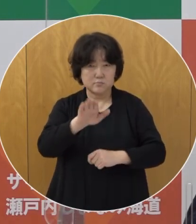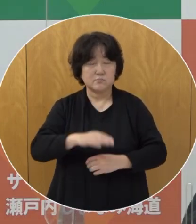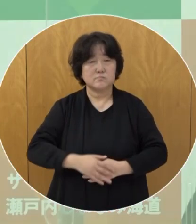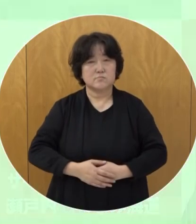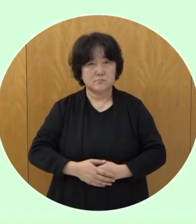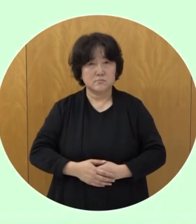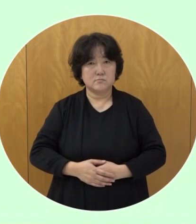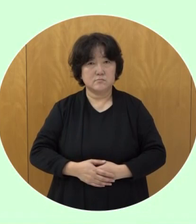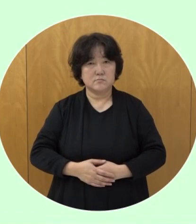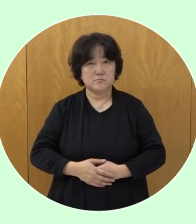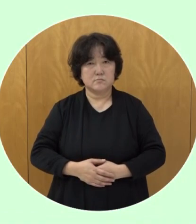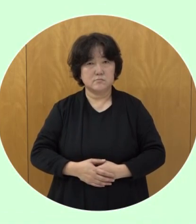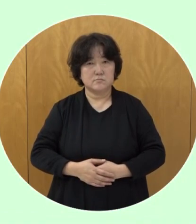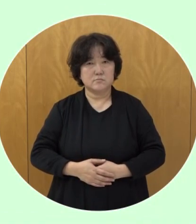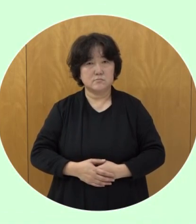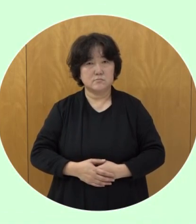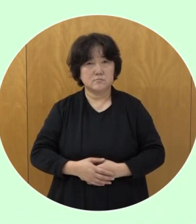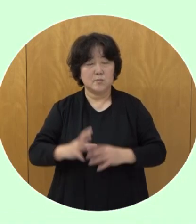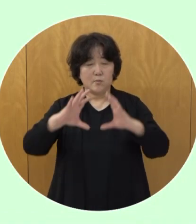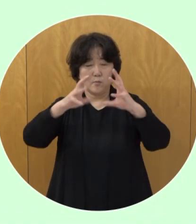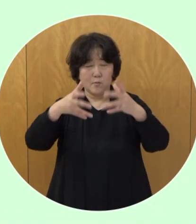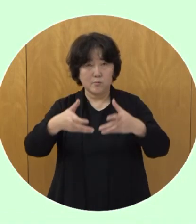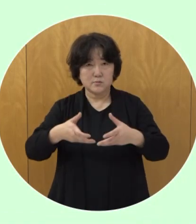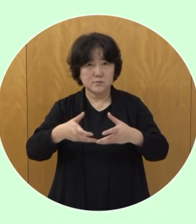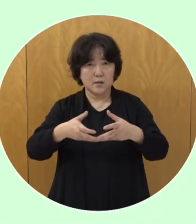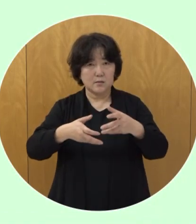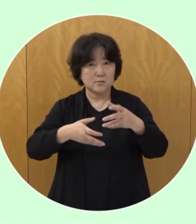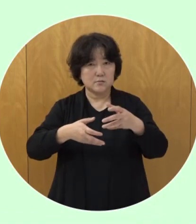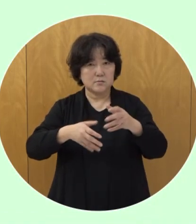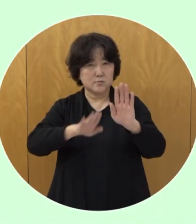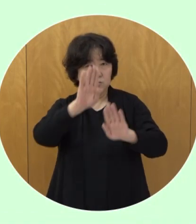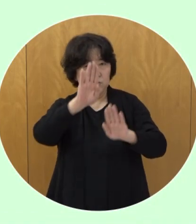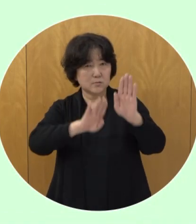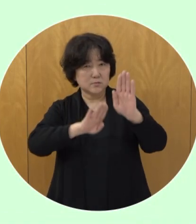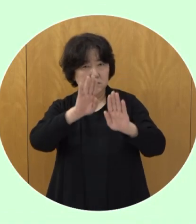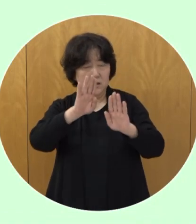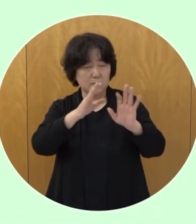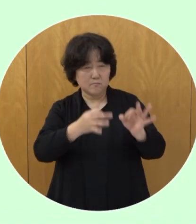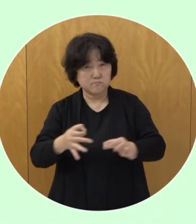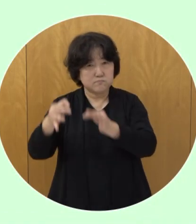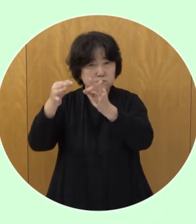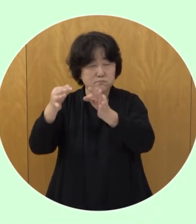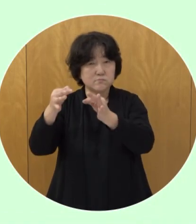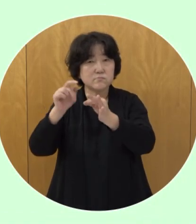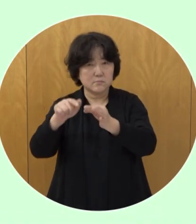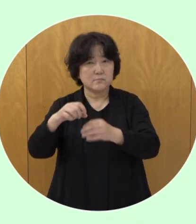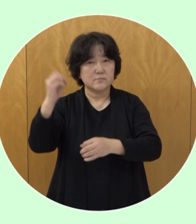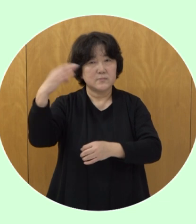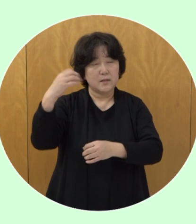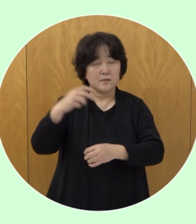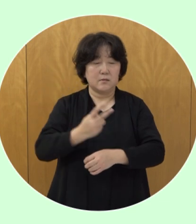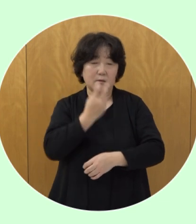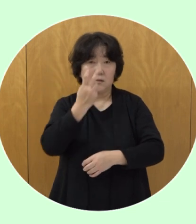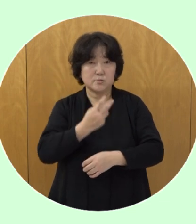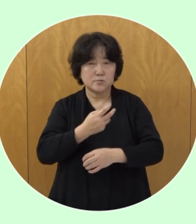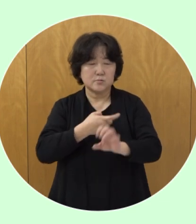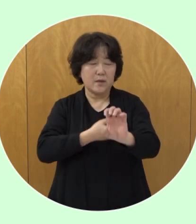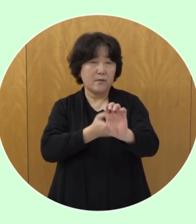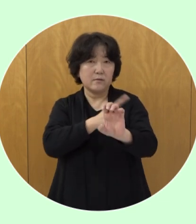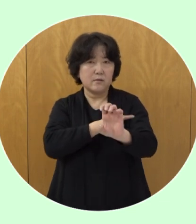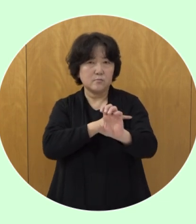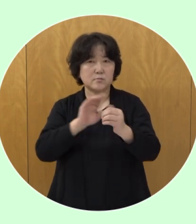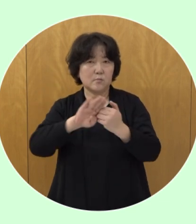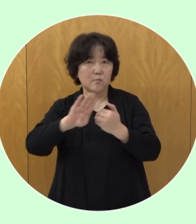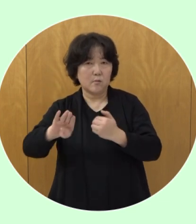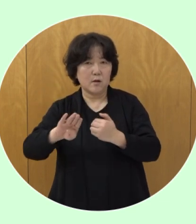。不安定な国際情勢と円安の進行も相まって、電気ガスなどのエネルギーをは